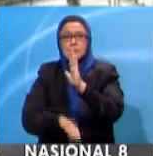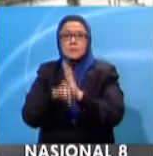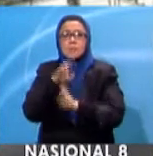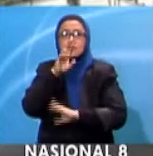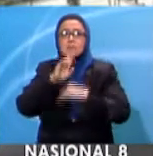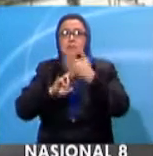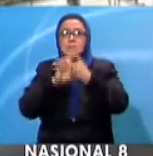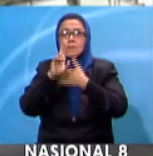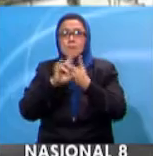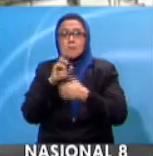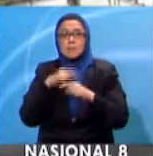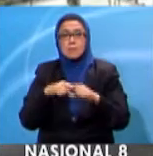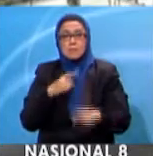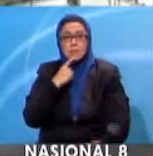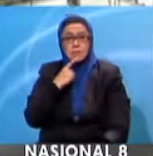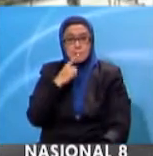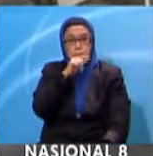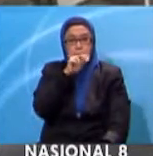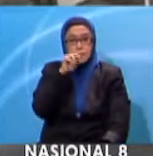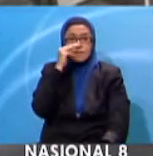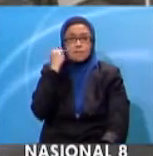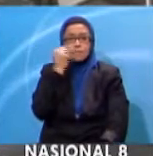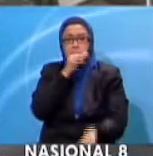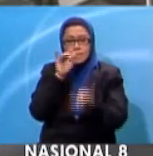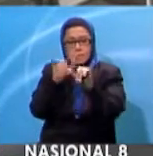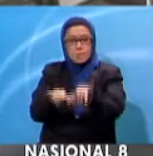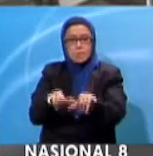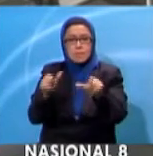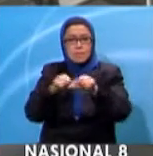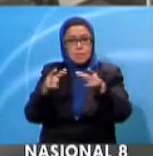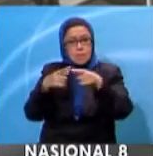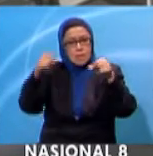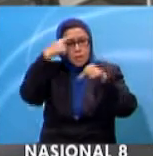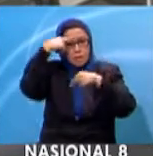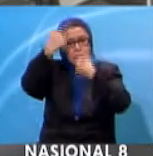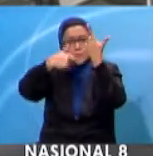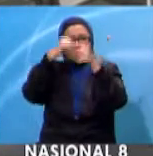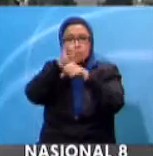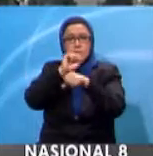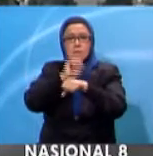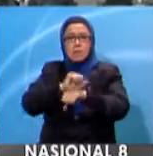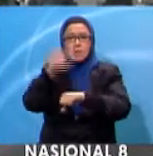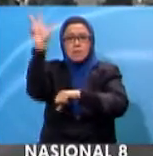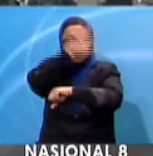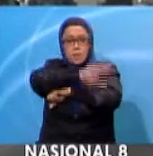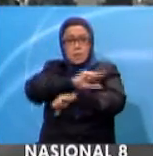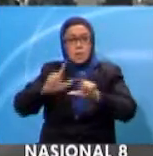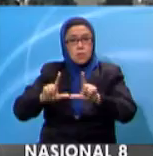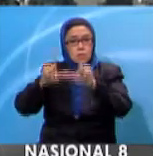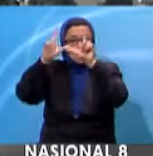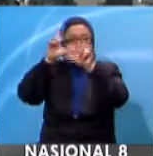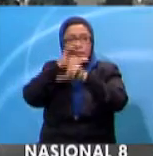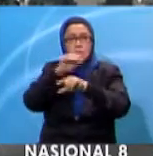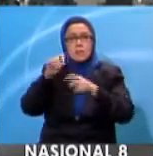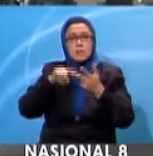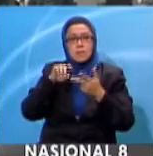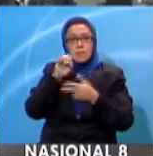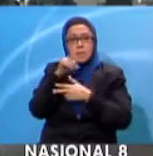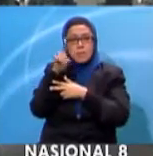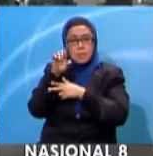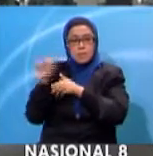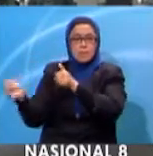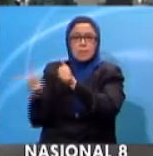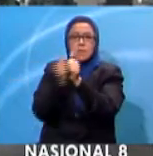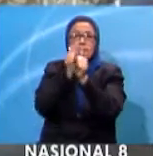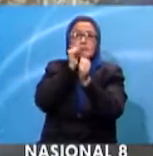Muhyiddin akan berada di Jepun untuk lawatan kerja 3 hari ke Tokyo dan Sendai. Beliau akan diiringi isteri Puan Sri Noraini Abdul